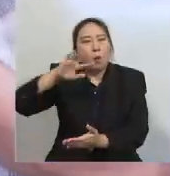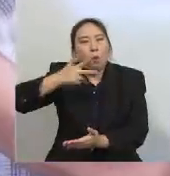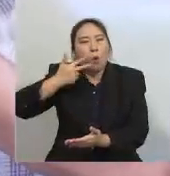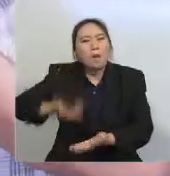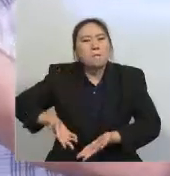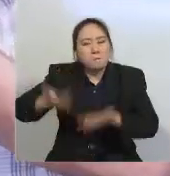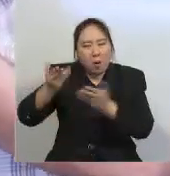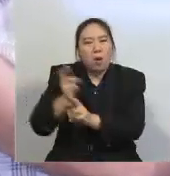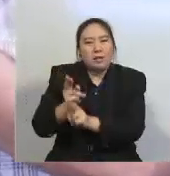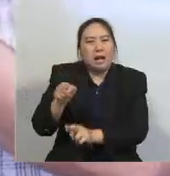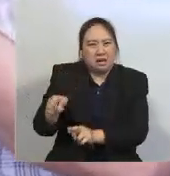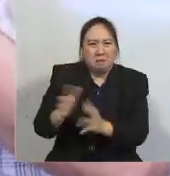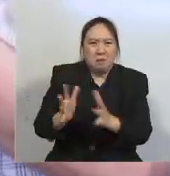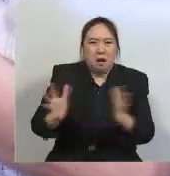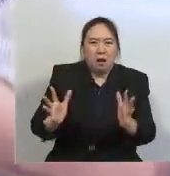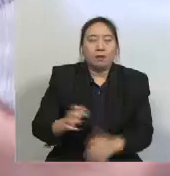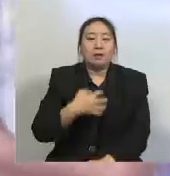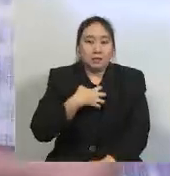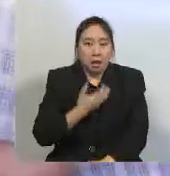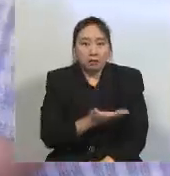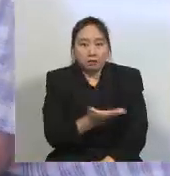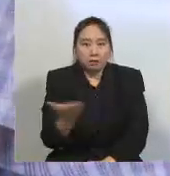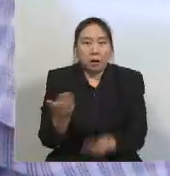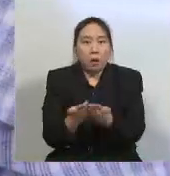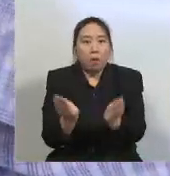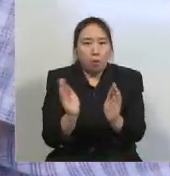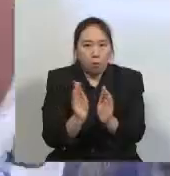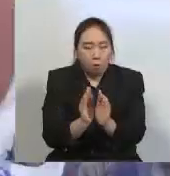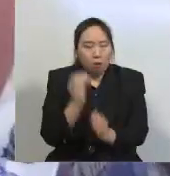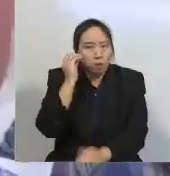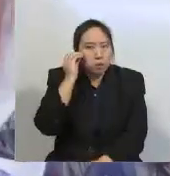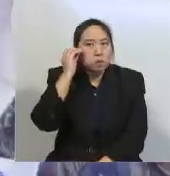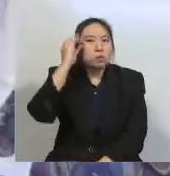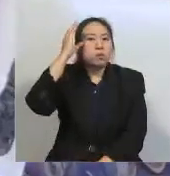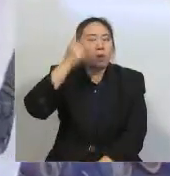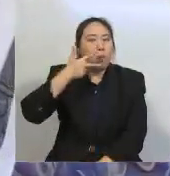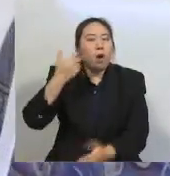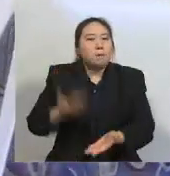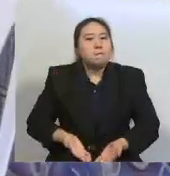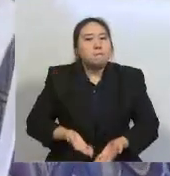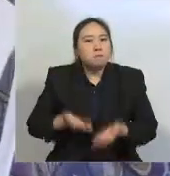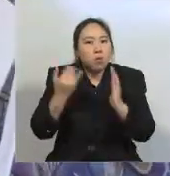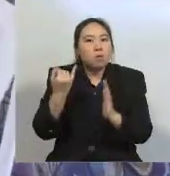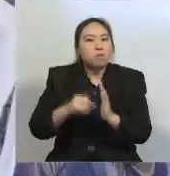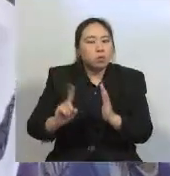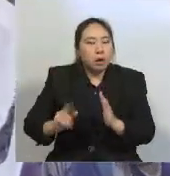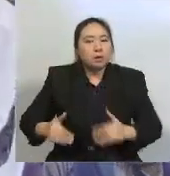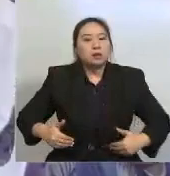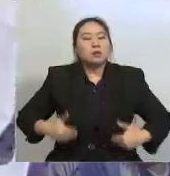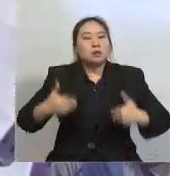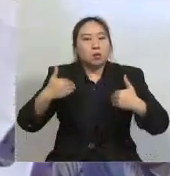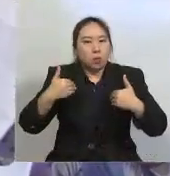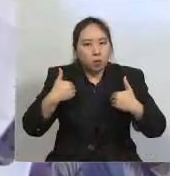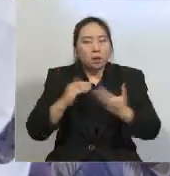วเนี่ยนะได้มีความรู้ในเรื่องของเบาหวานแล้วก็ปรับเปลี่ยนวิถีชีวิตนะครับหรือ